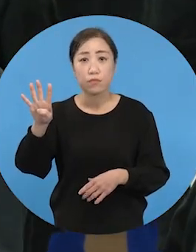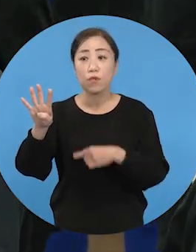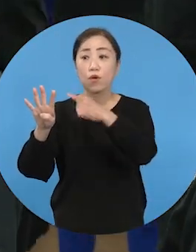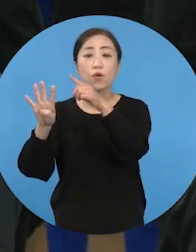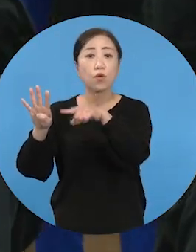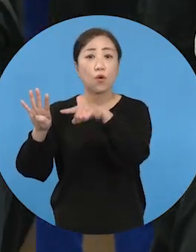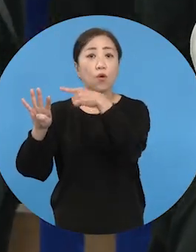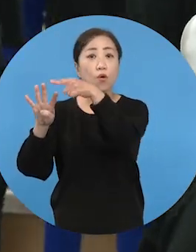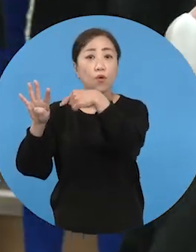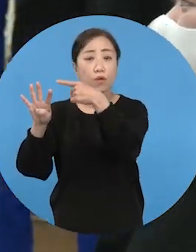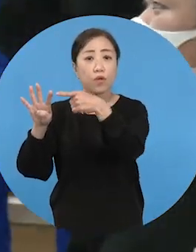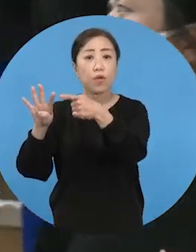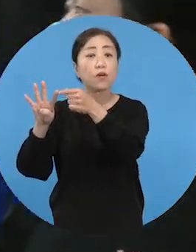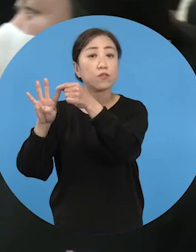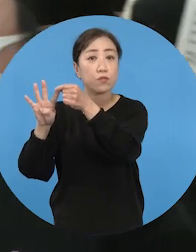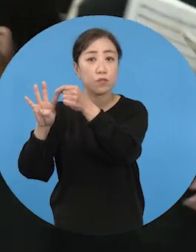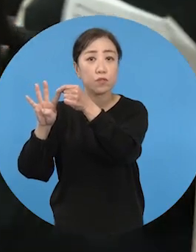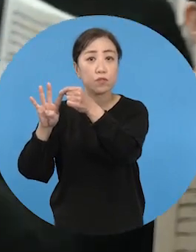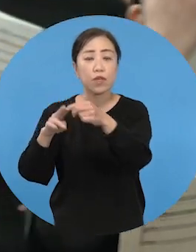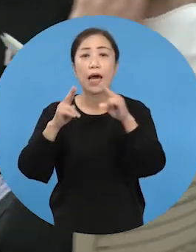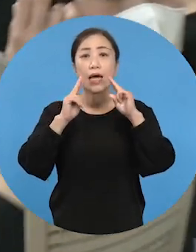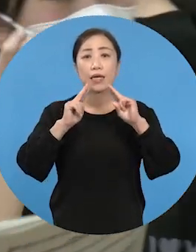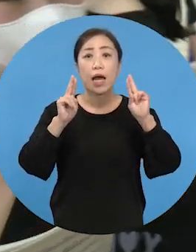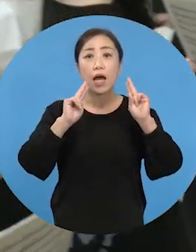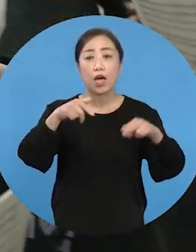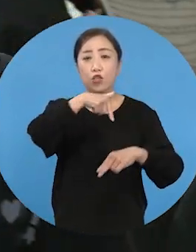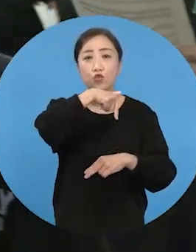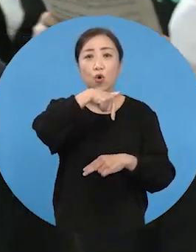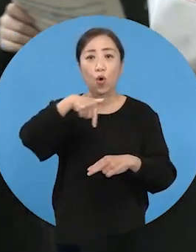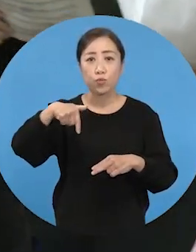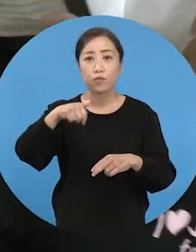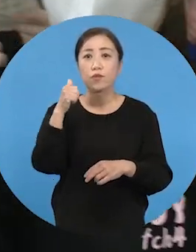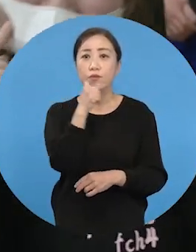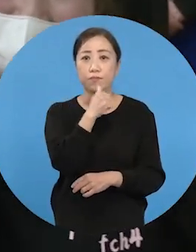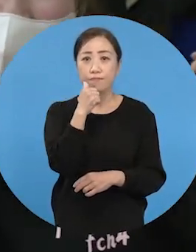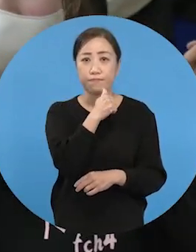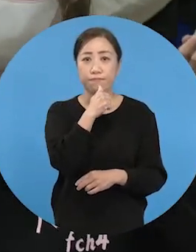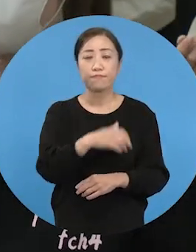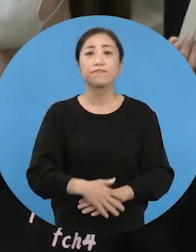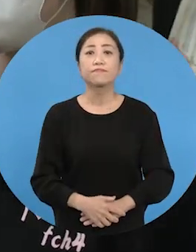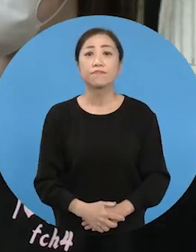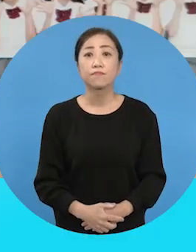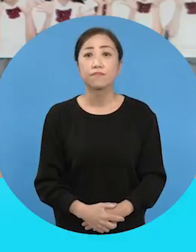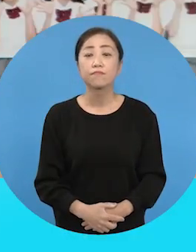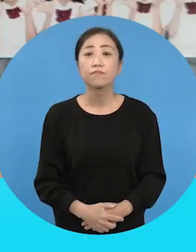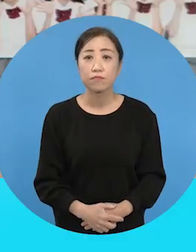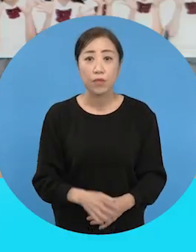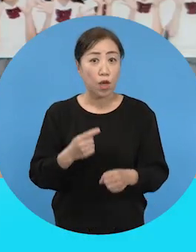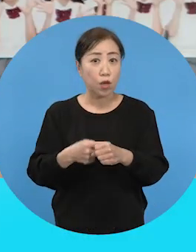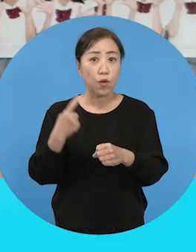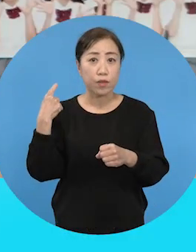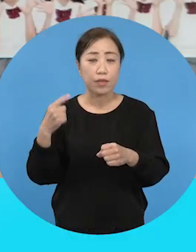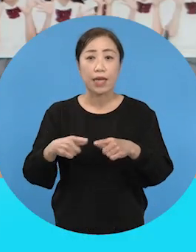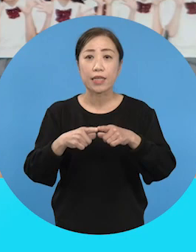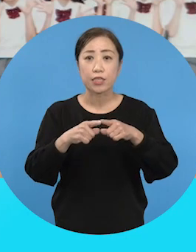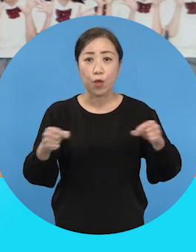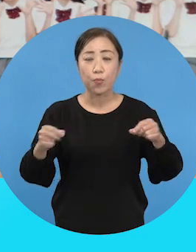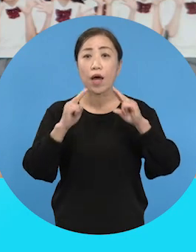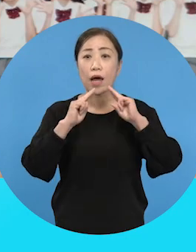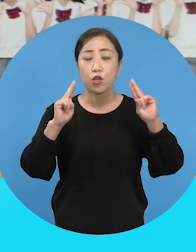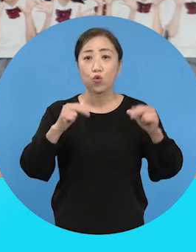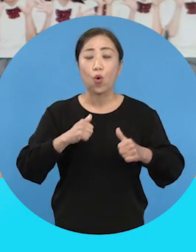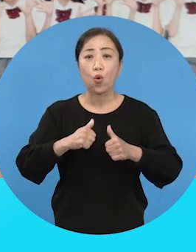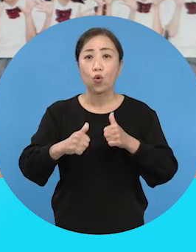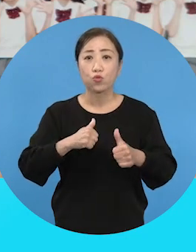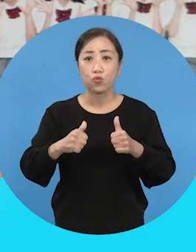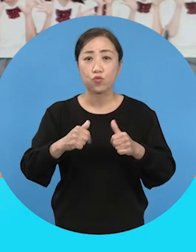が、その一つが今回ご紹介する合唱部です。昨年の全日本合唱